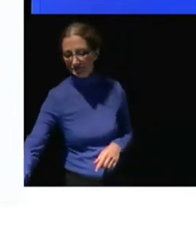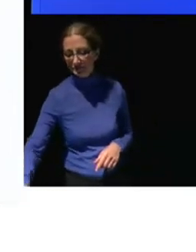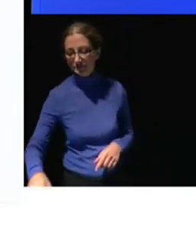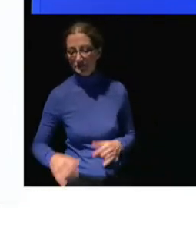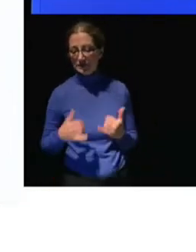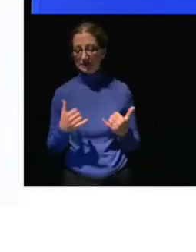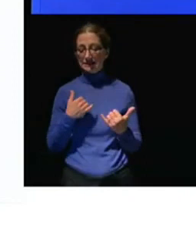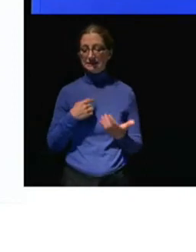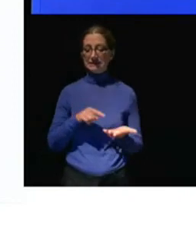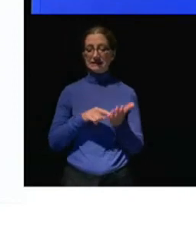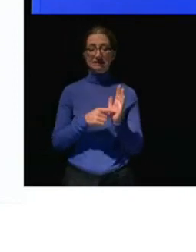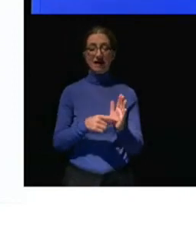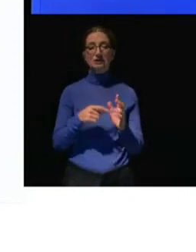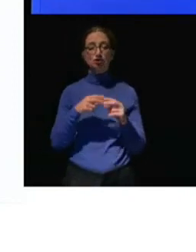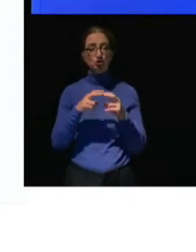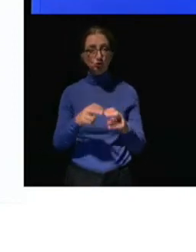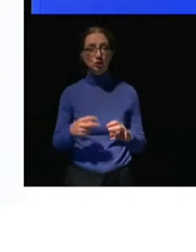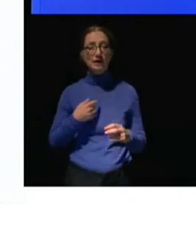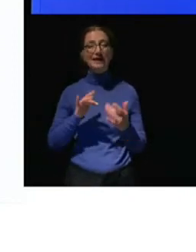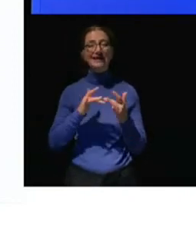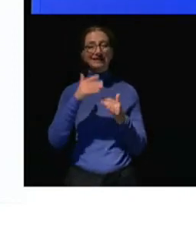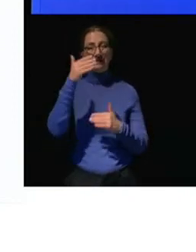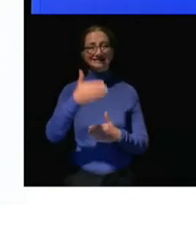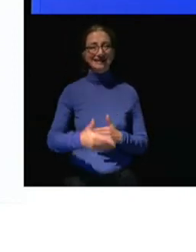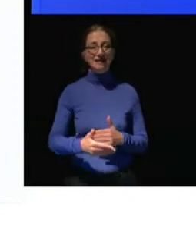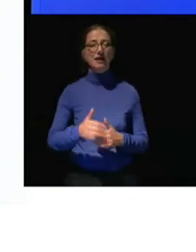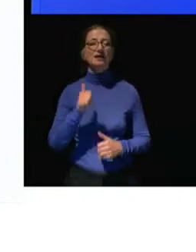nochmal der Hinweis, dass die Studie auf unserer Webseite